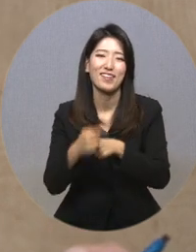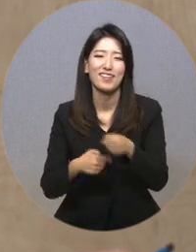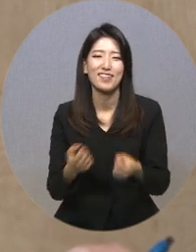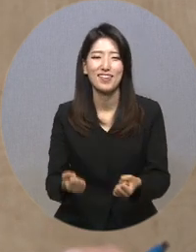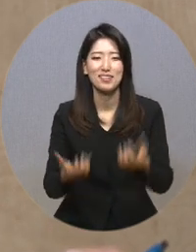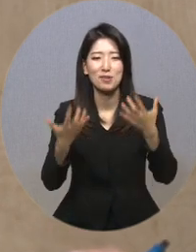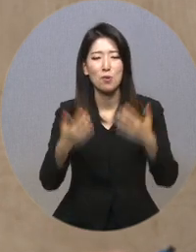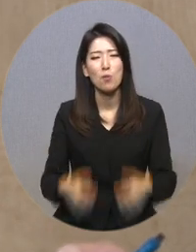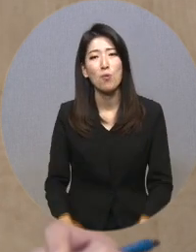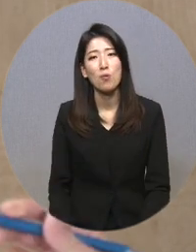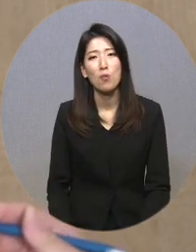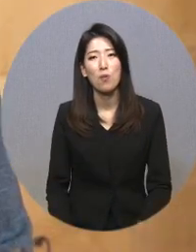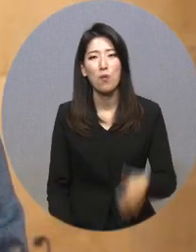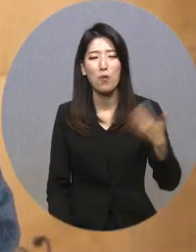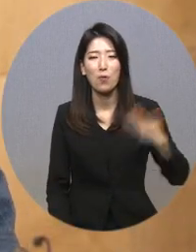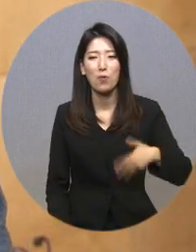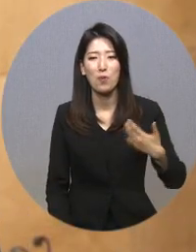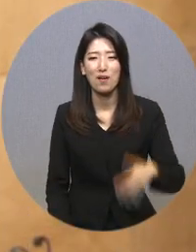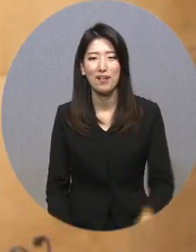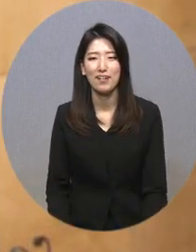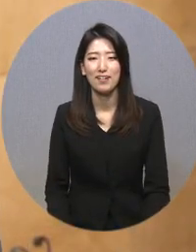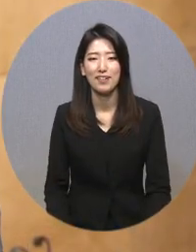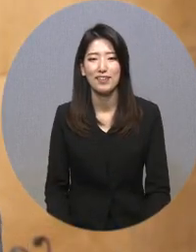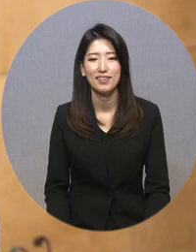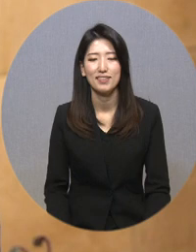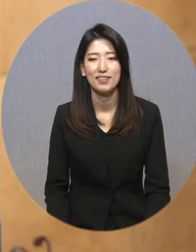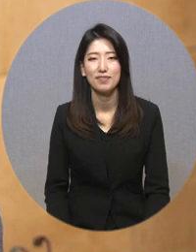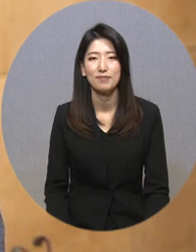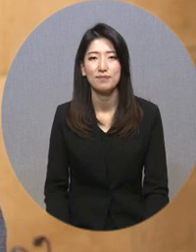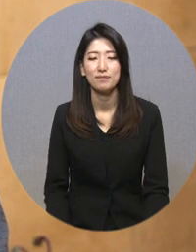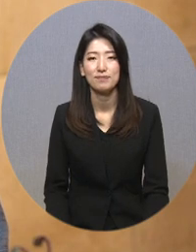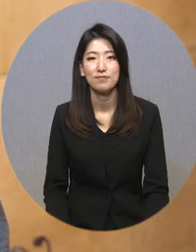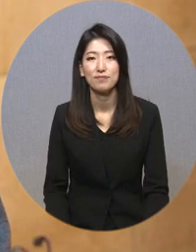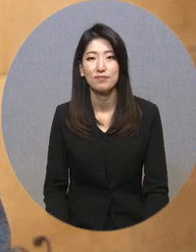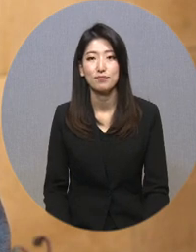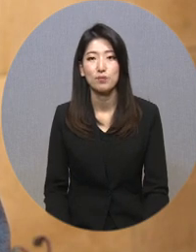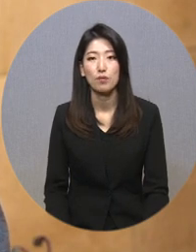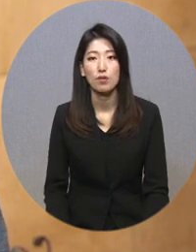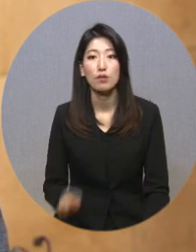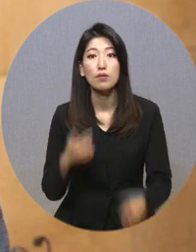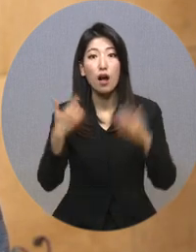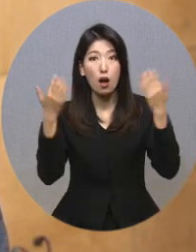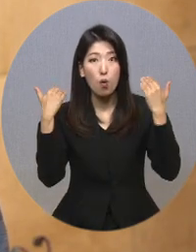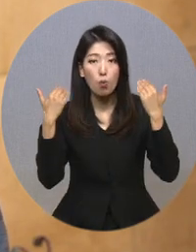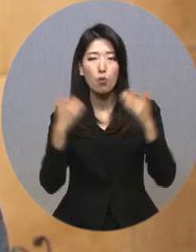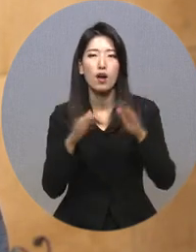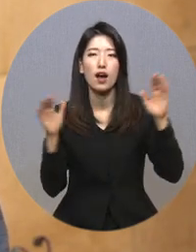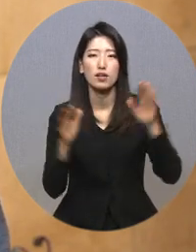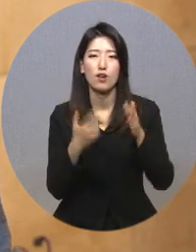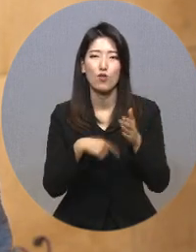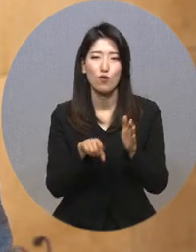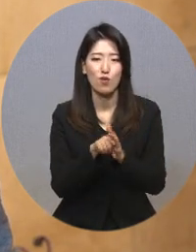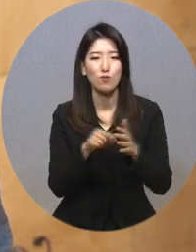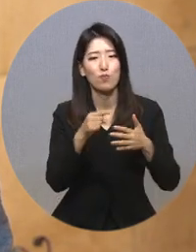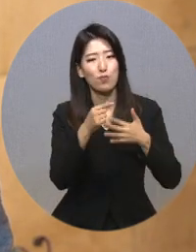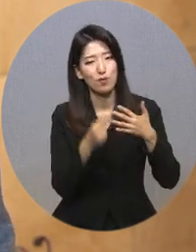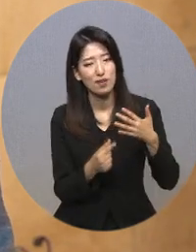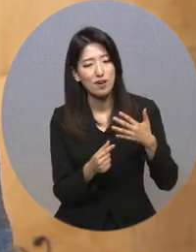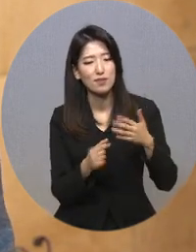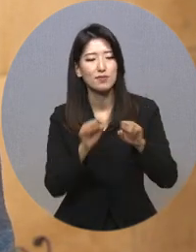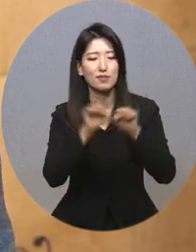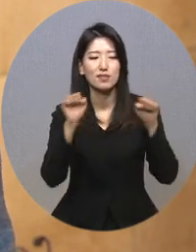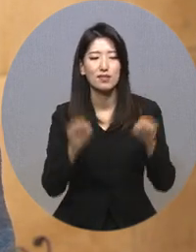대단한 것 같습니다, 정말. 하여튼 이게 그 학교가 학생들을 위해서 여러 가지 프로그램과 또 여러 가지